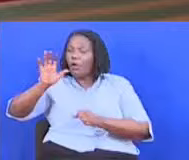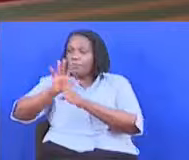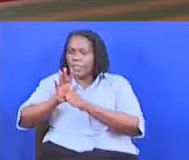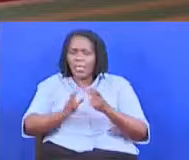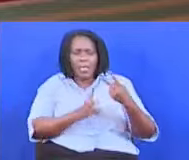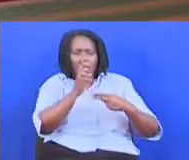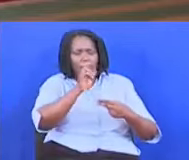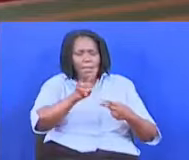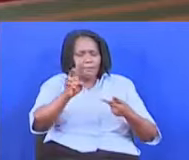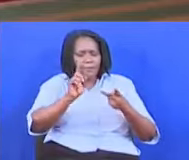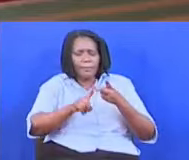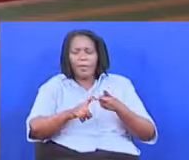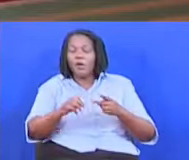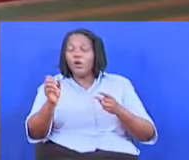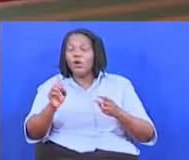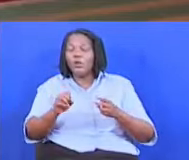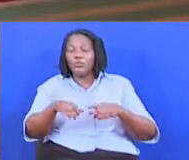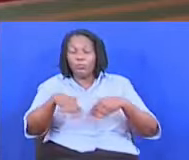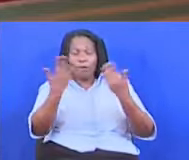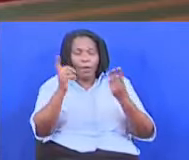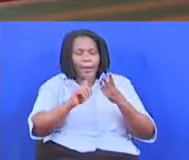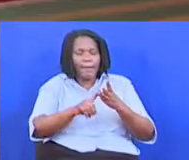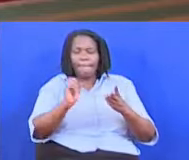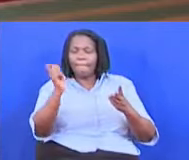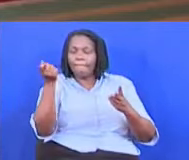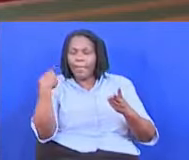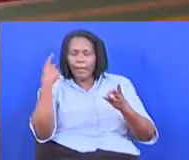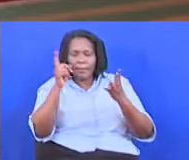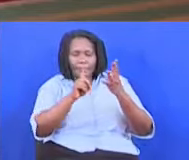Katavi, Rukwa, Mbeya,